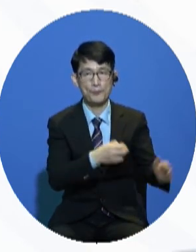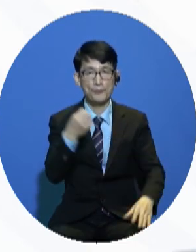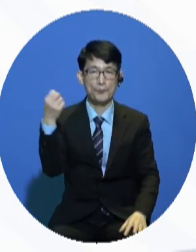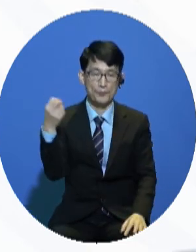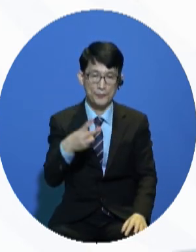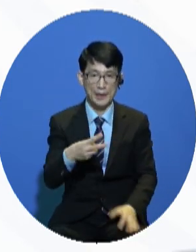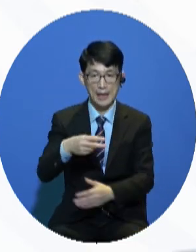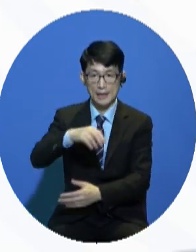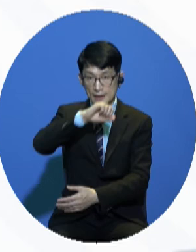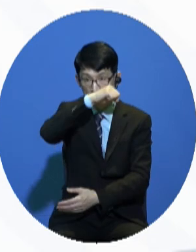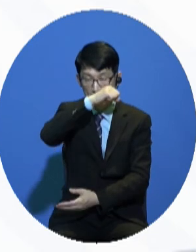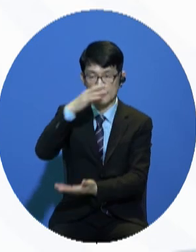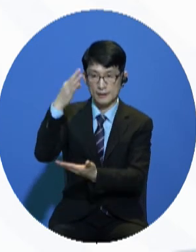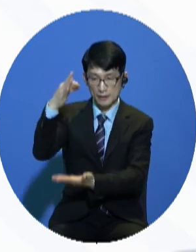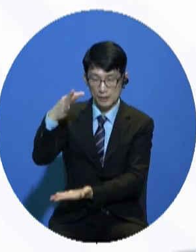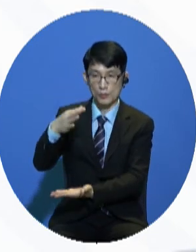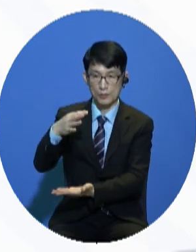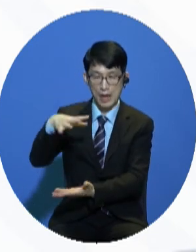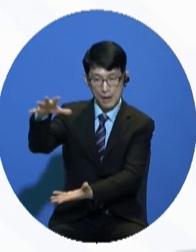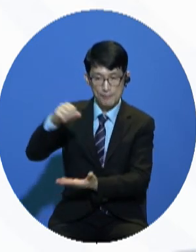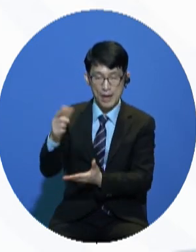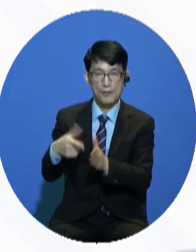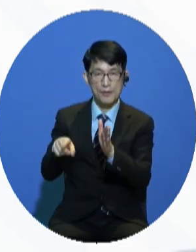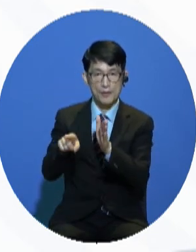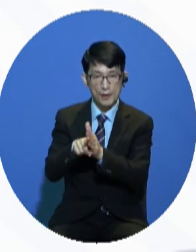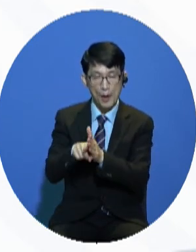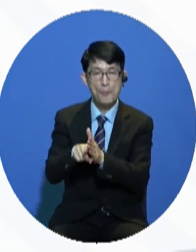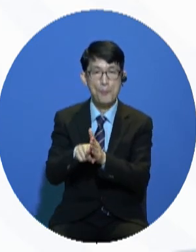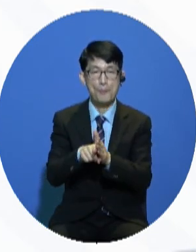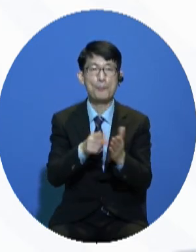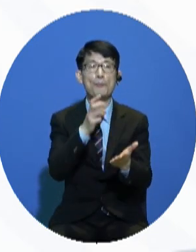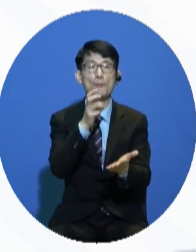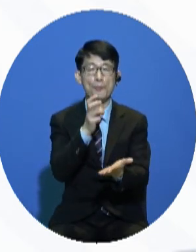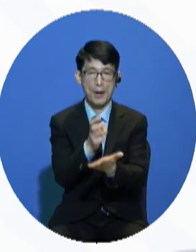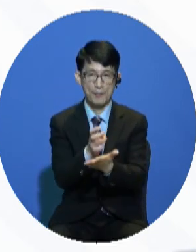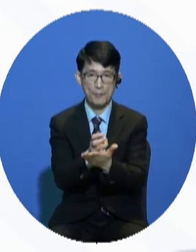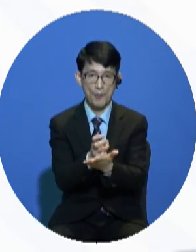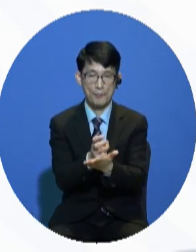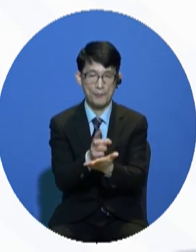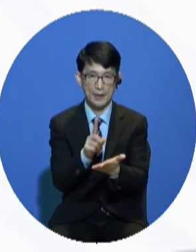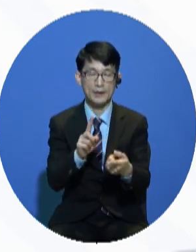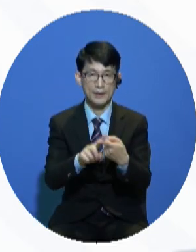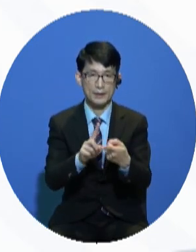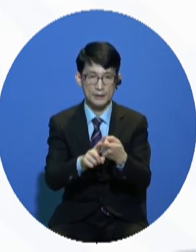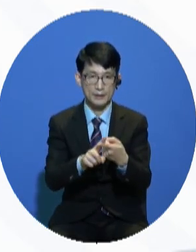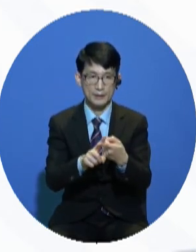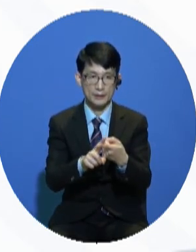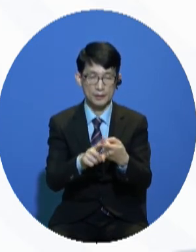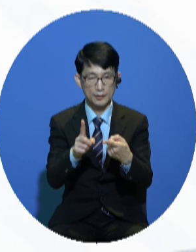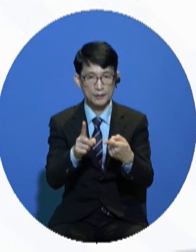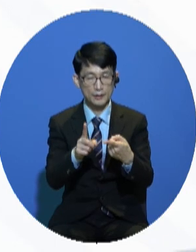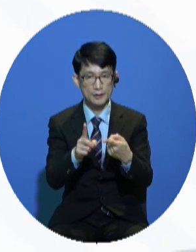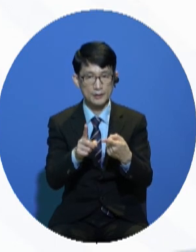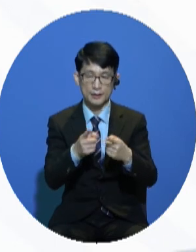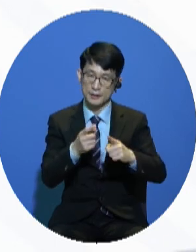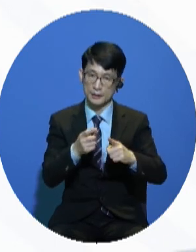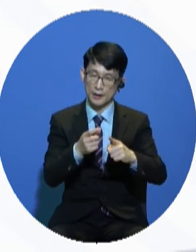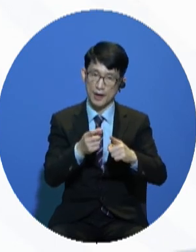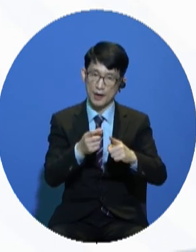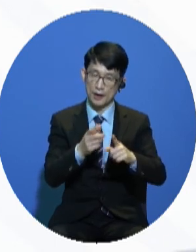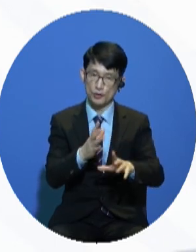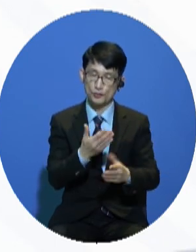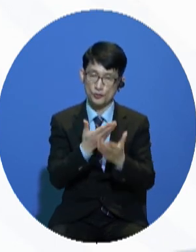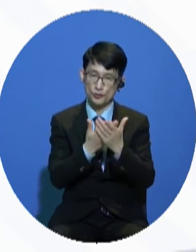것은 재원 확보 방안을 명시하는 것입니다. 그래서 이런 내용까지 포함해서 이 장애인 권리 보장법안 핵심 내용을 좀 구성했으면